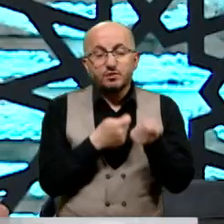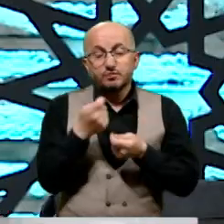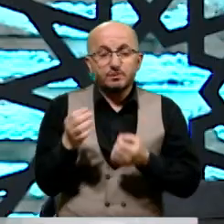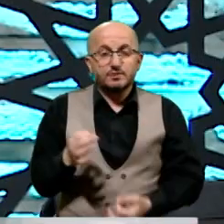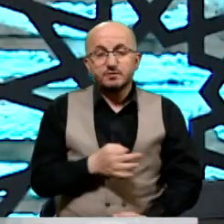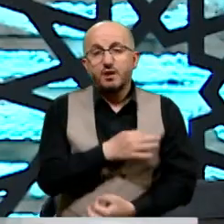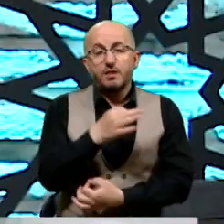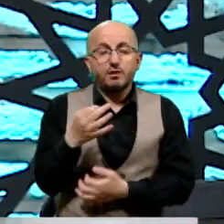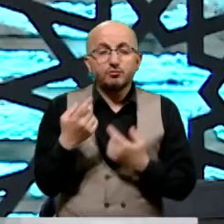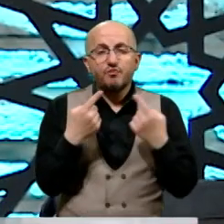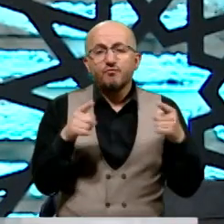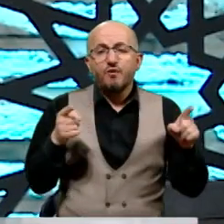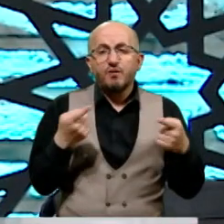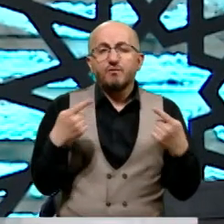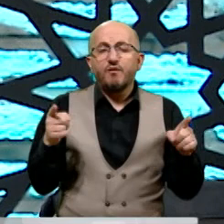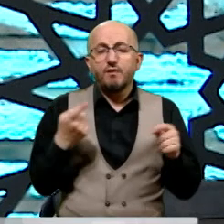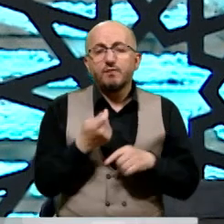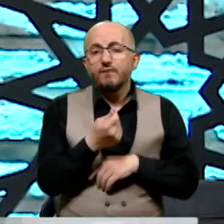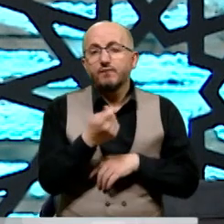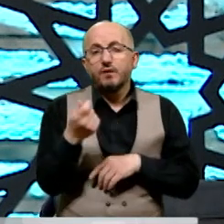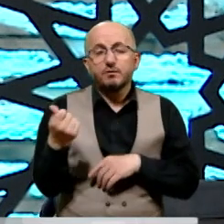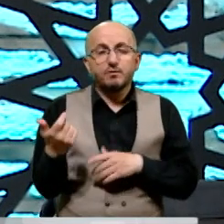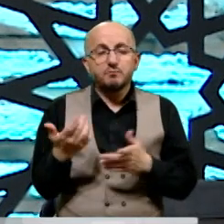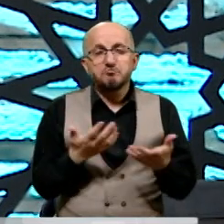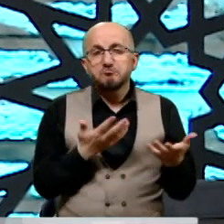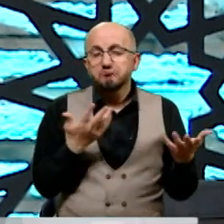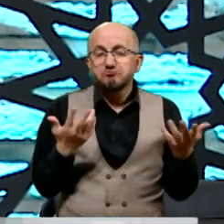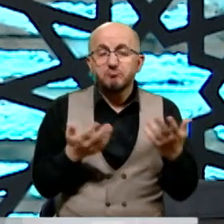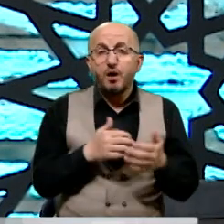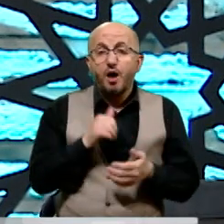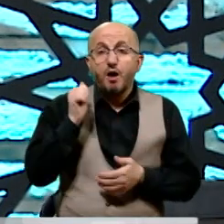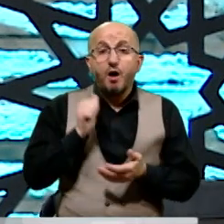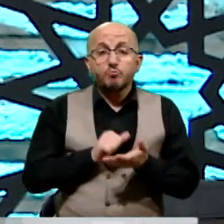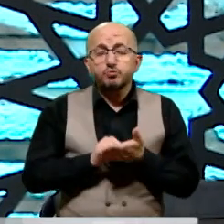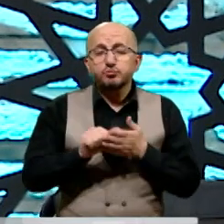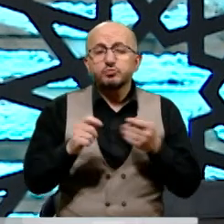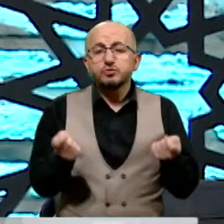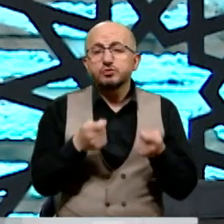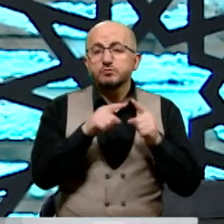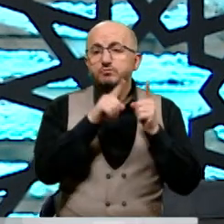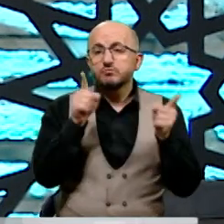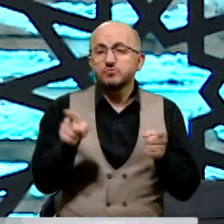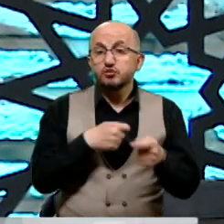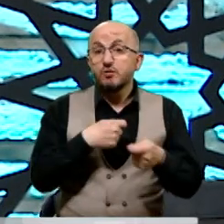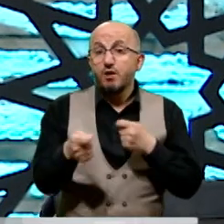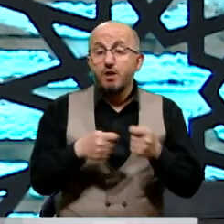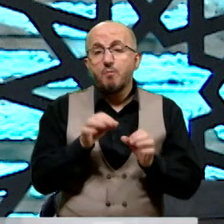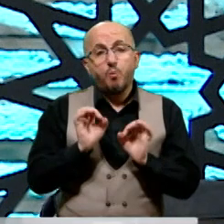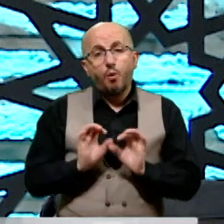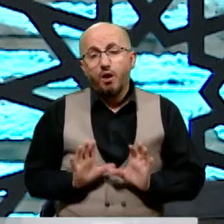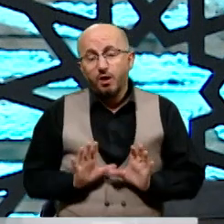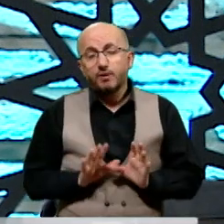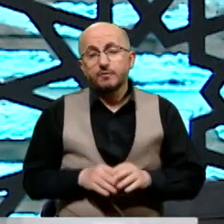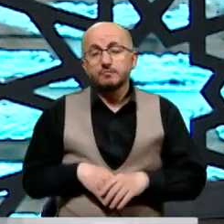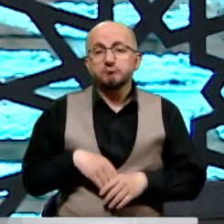insanlar çok farklı fiyat politikaları izliyorlar bu her sektör için böyle veya ticaretlerinde